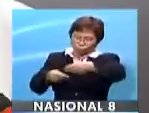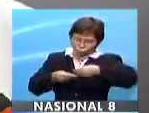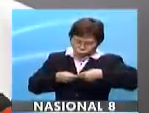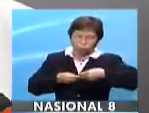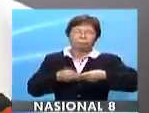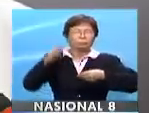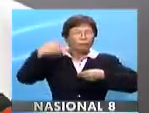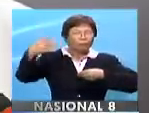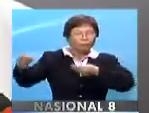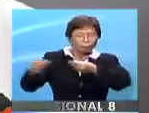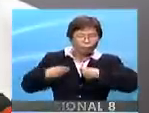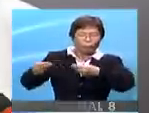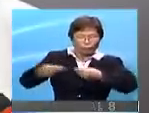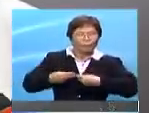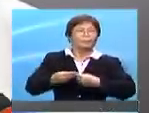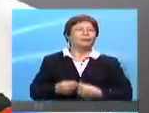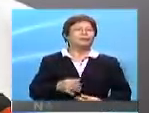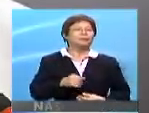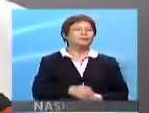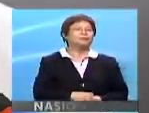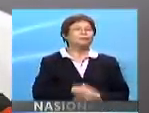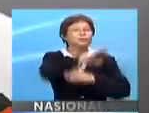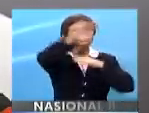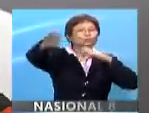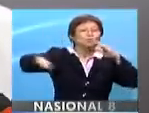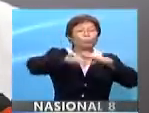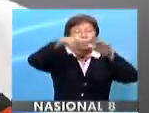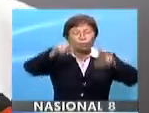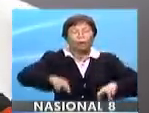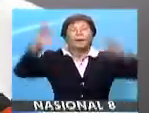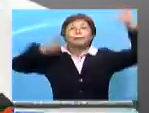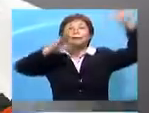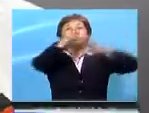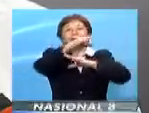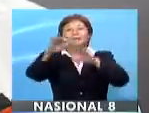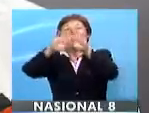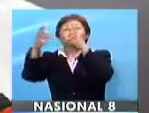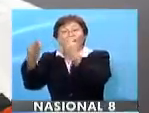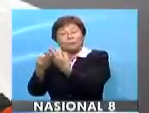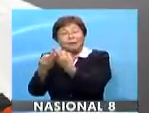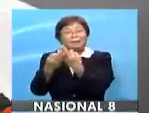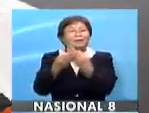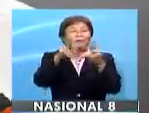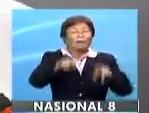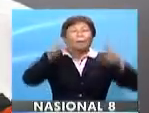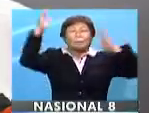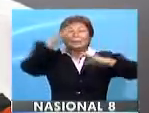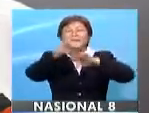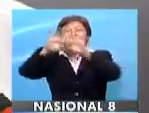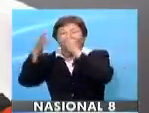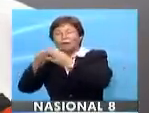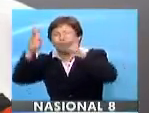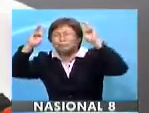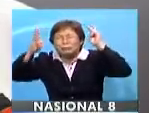katakan bagi semua seluruh rakyat Malaysia dan ahli keluarga yang bimbang akan